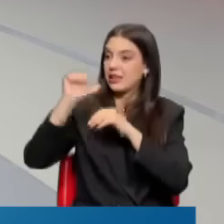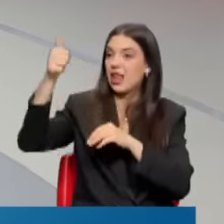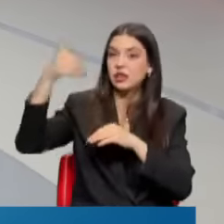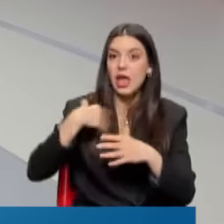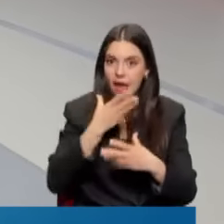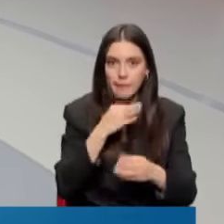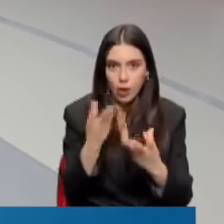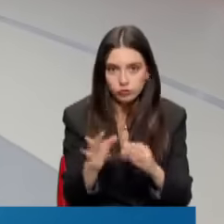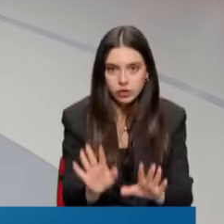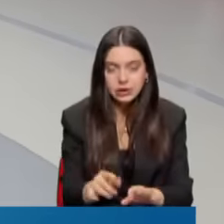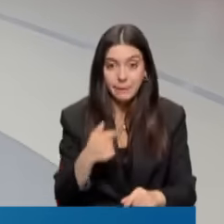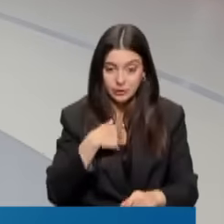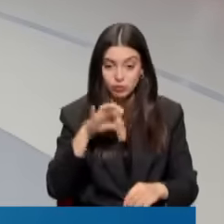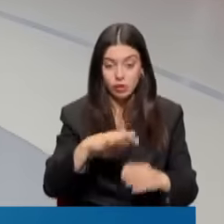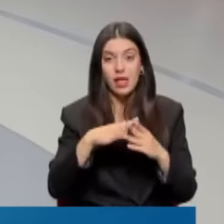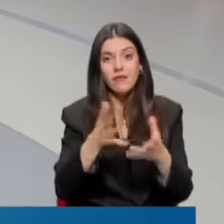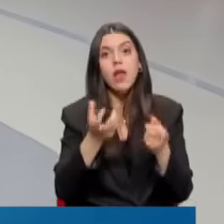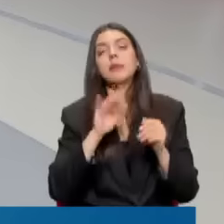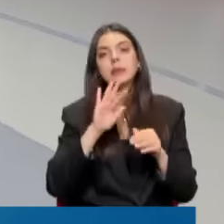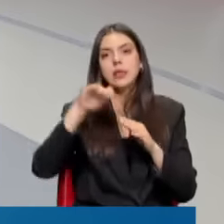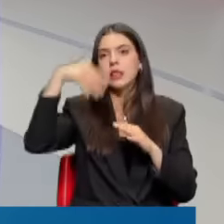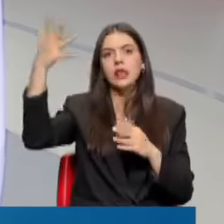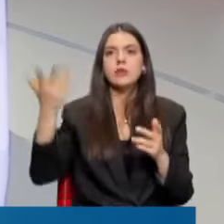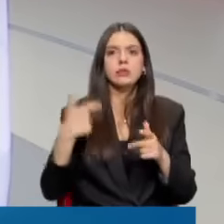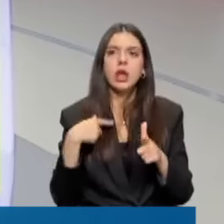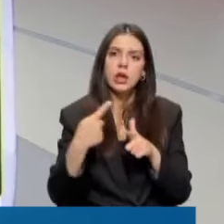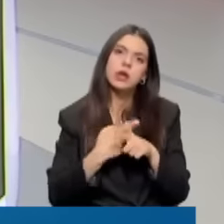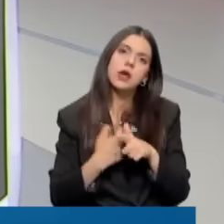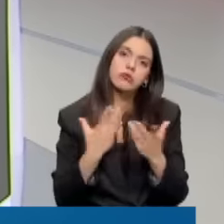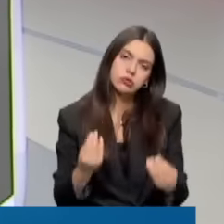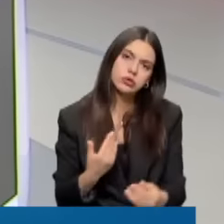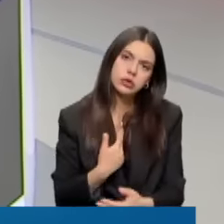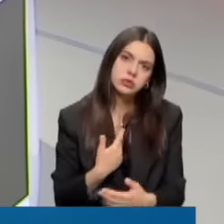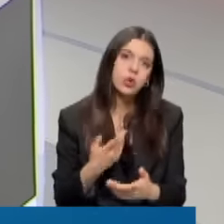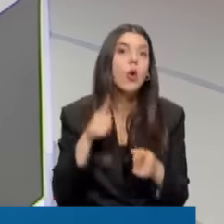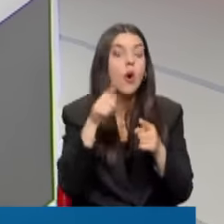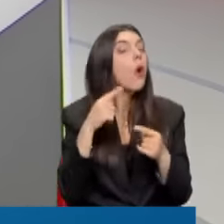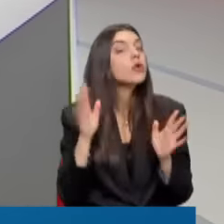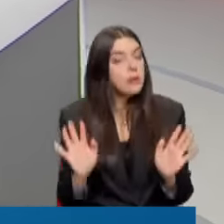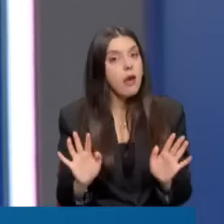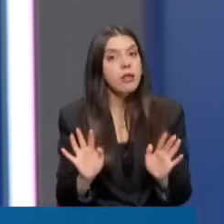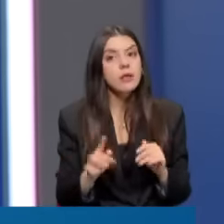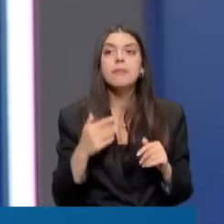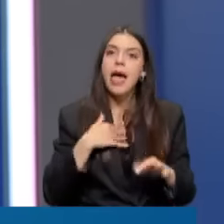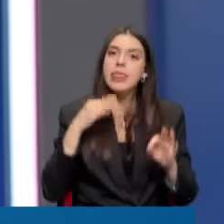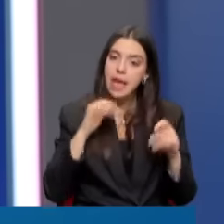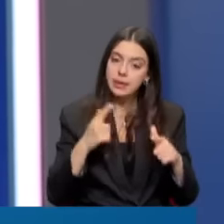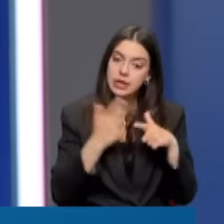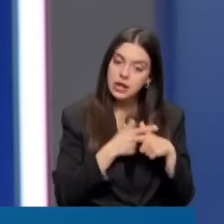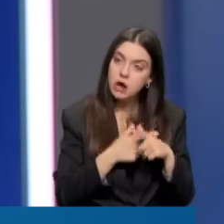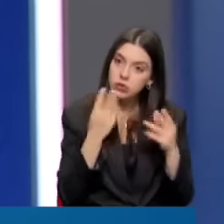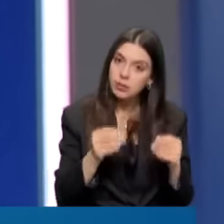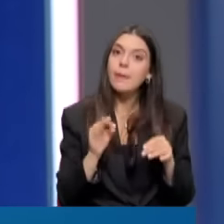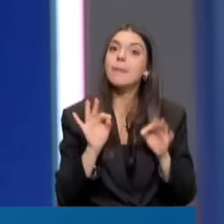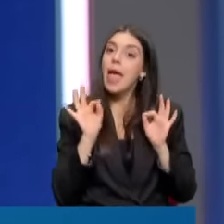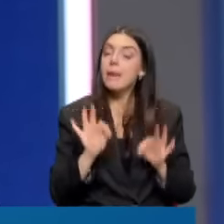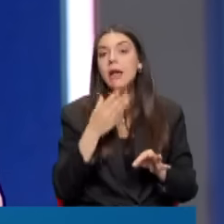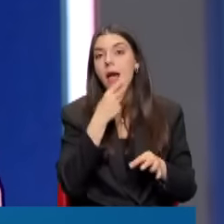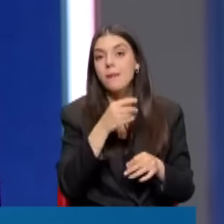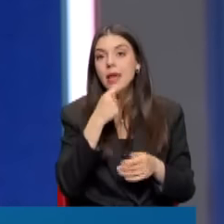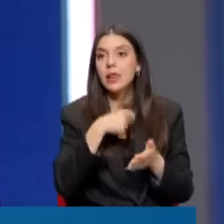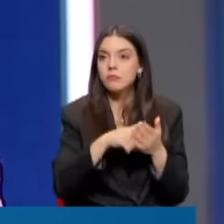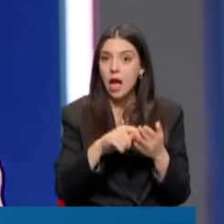iizi olamazsak gelecekte ne yapacağız kiracı olacağız kiracı olacağız O halde Ben hem kiracı olacağım Hem de emekli maaşlarını